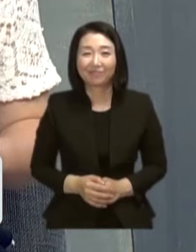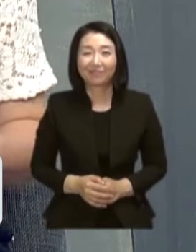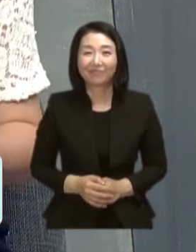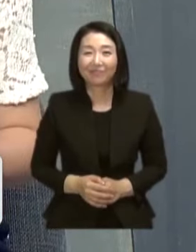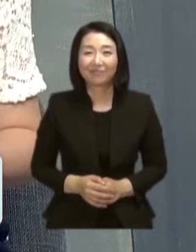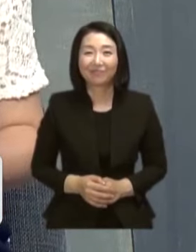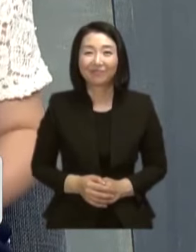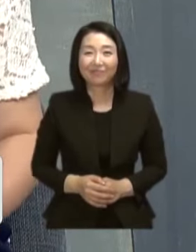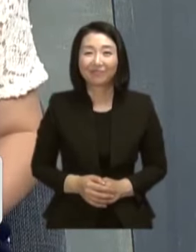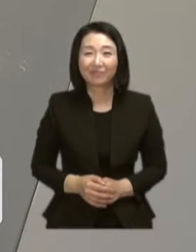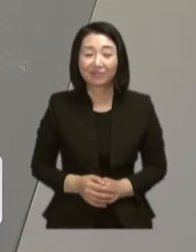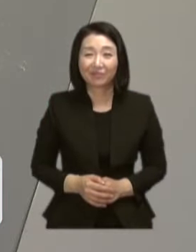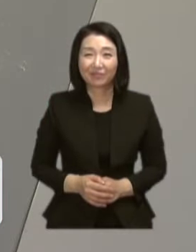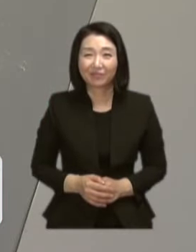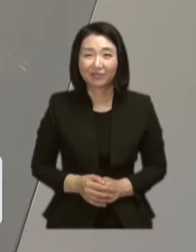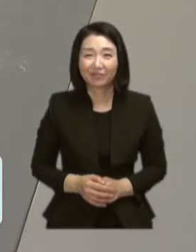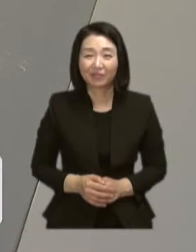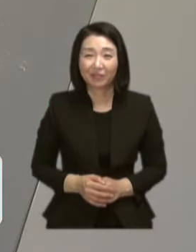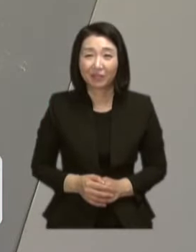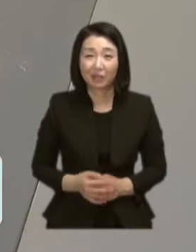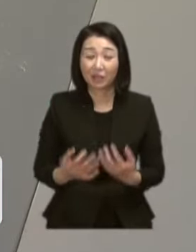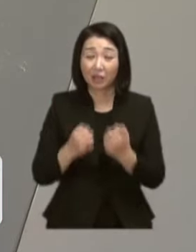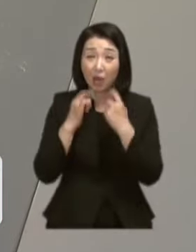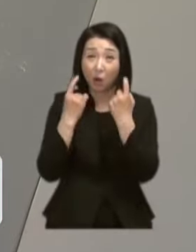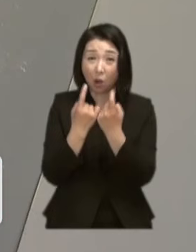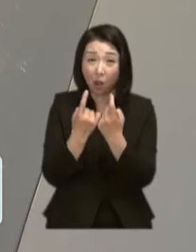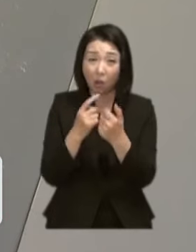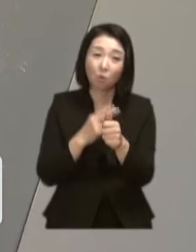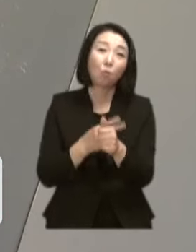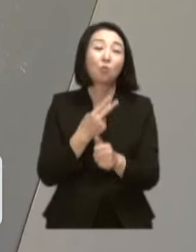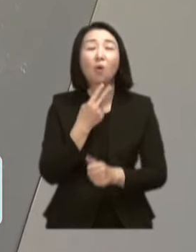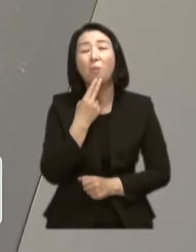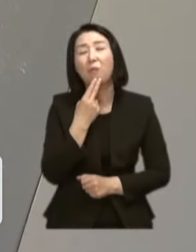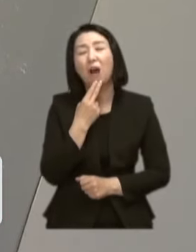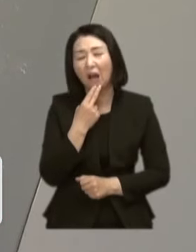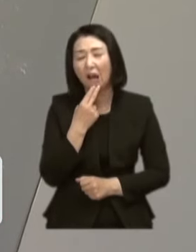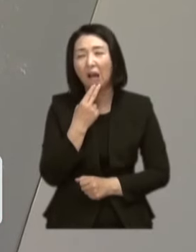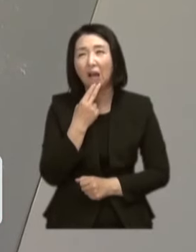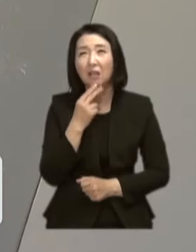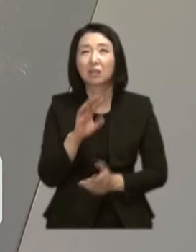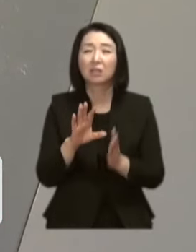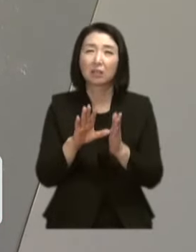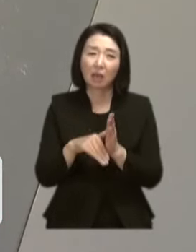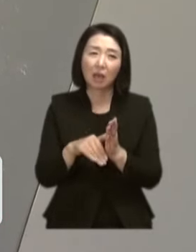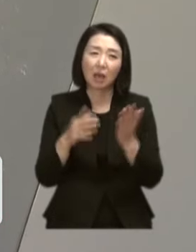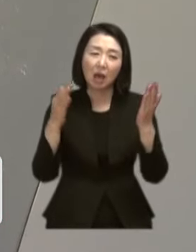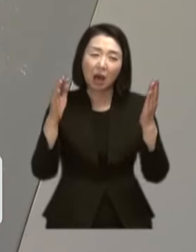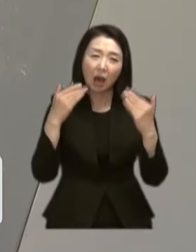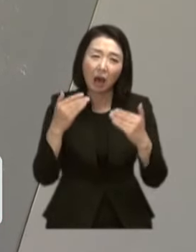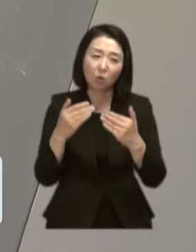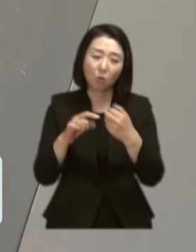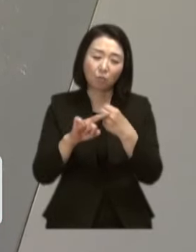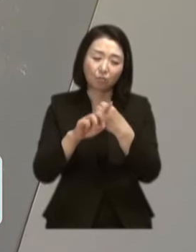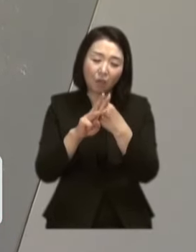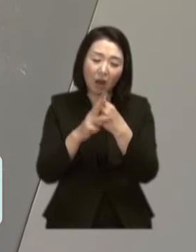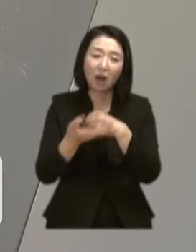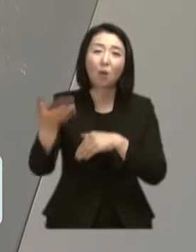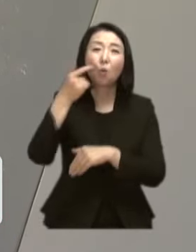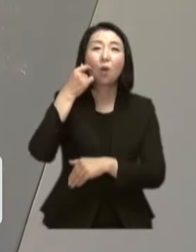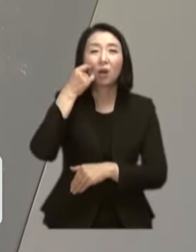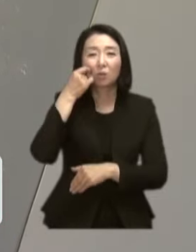알겠네. 그래서 이제 그거를 안 하면 시험이 다 거기서 나오니까 진급 자체를 못하는 경우가 있어서 전부 다 과외를 하다 보니까 이제